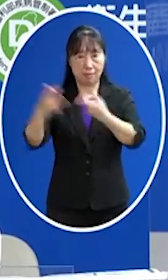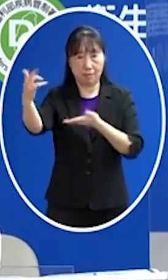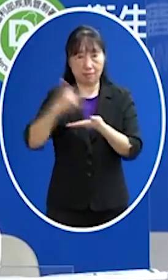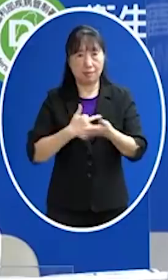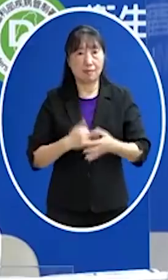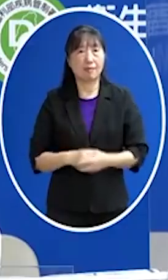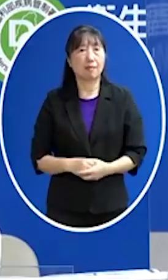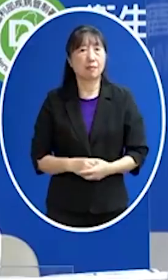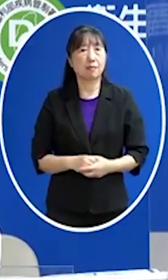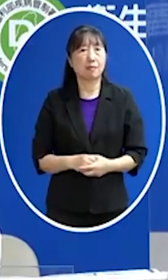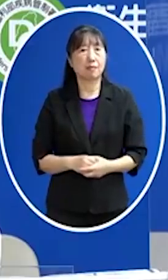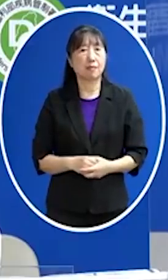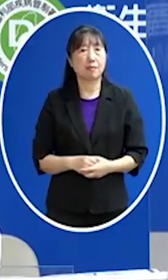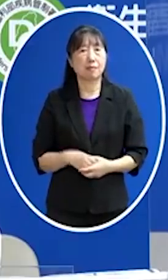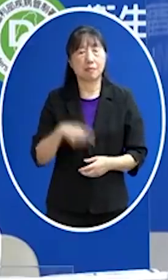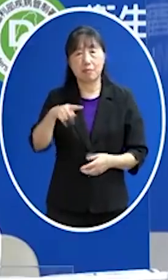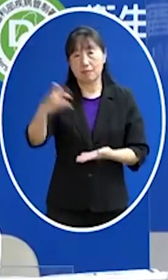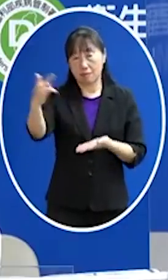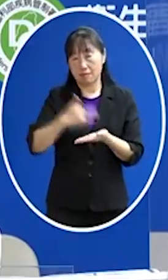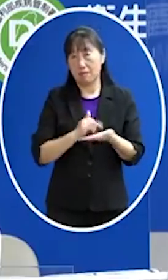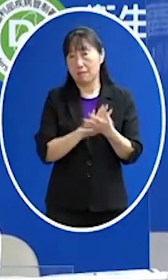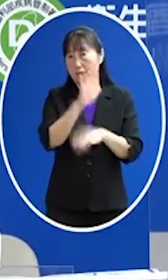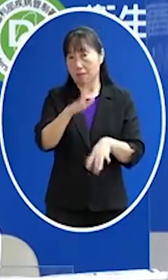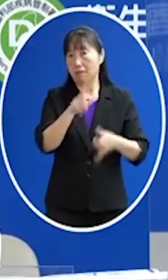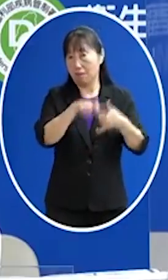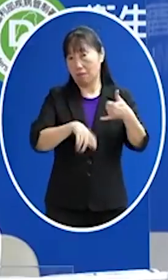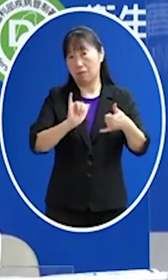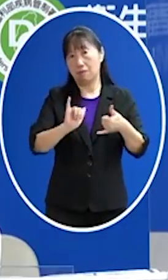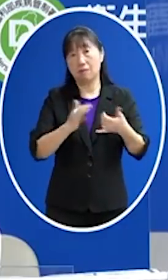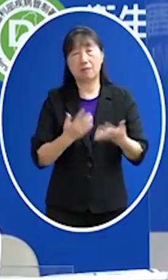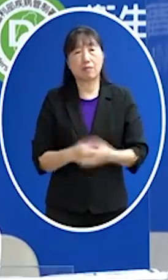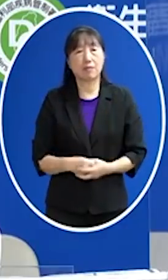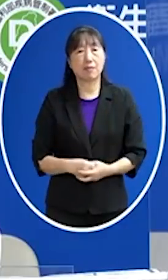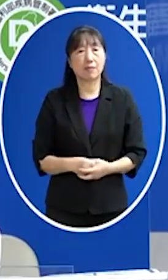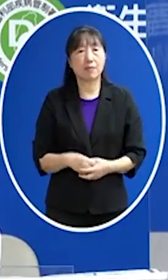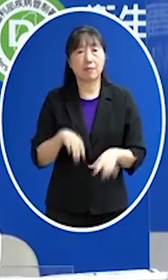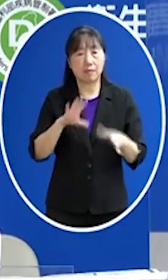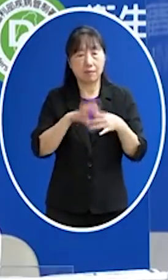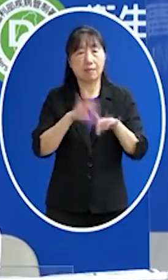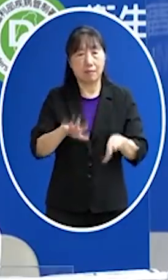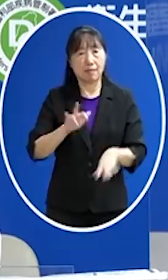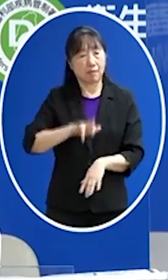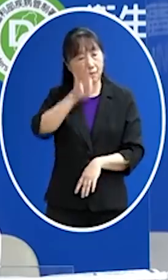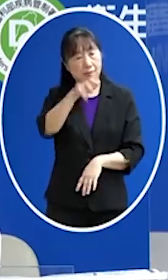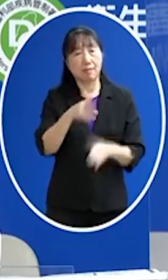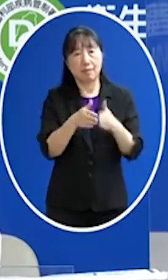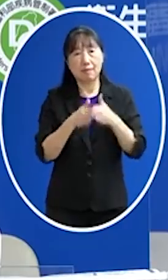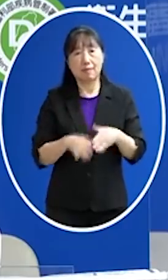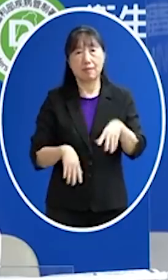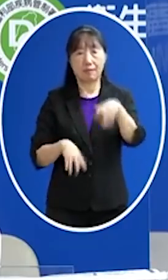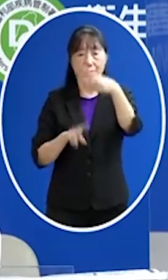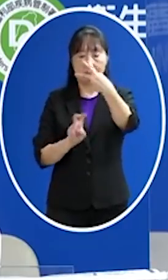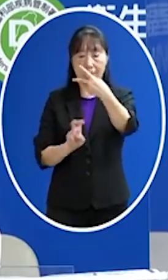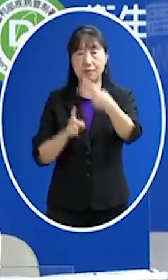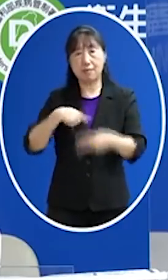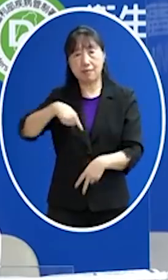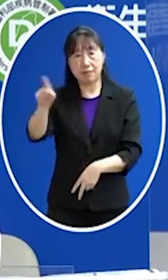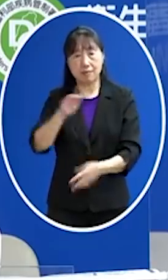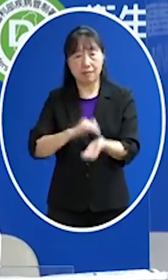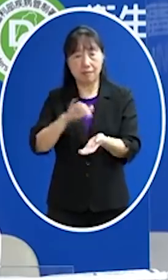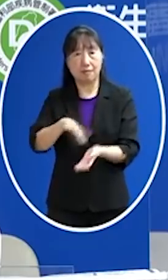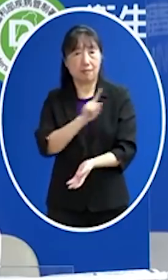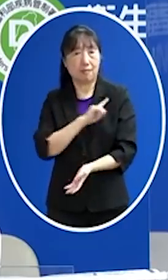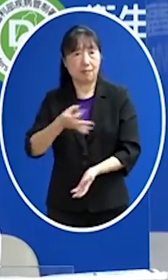台，那入境检疫都没有症状，那个因为出境的需要，那2月20日到医院自费采